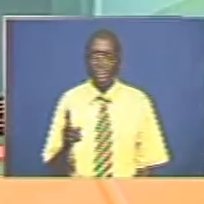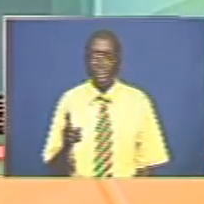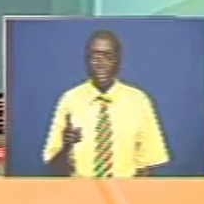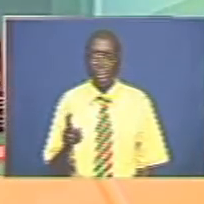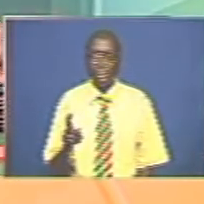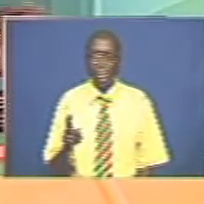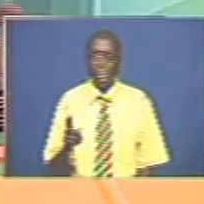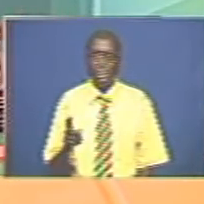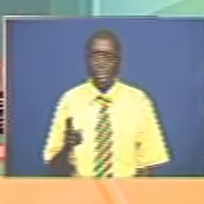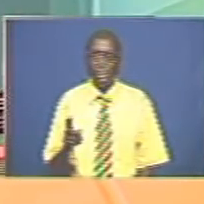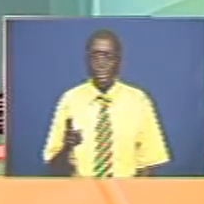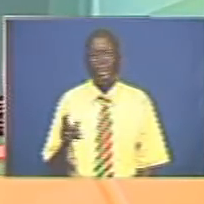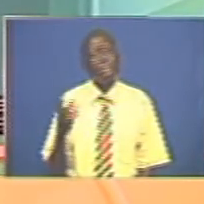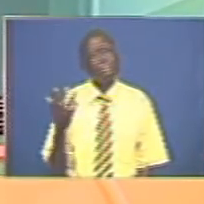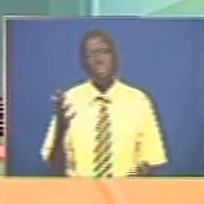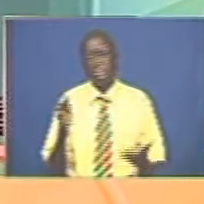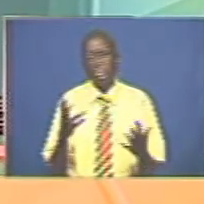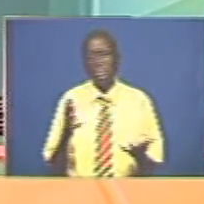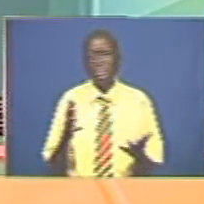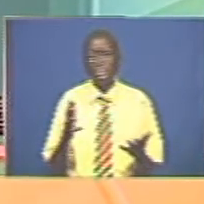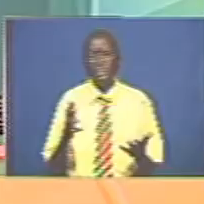circa kuanzia